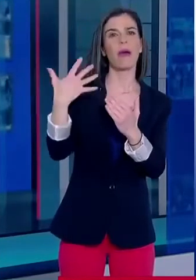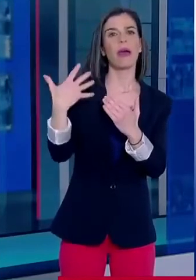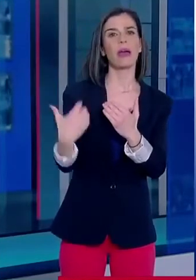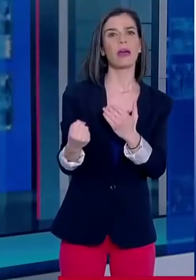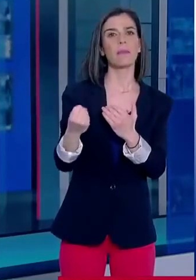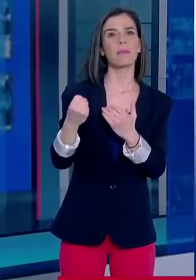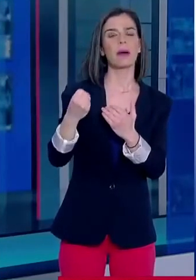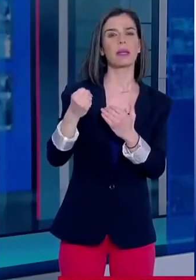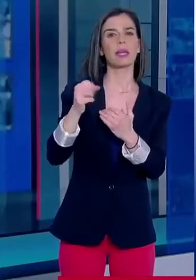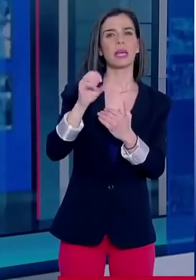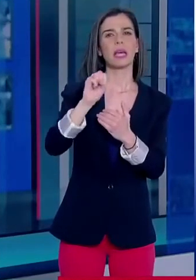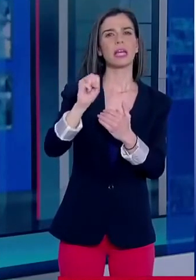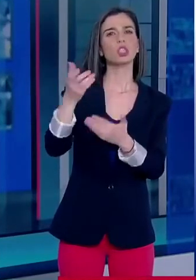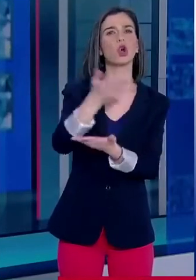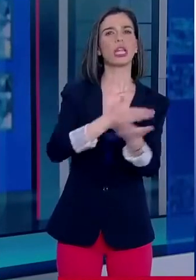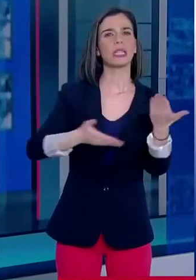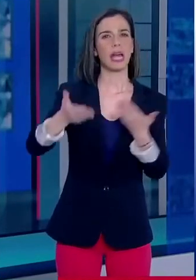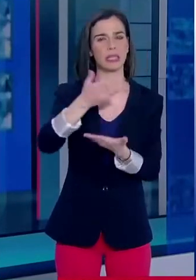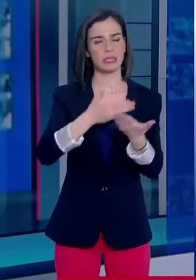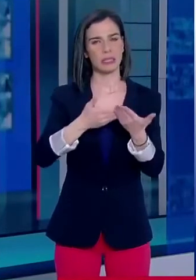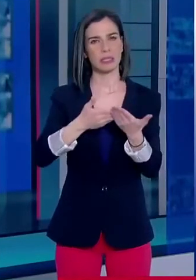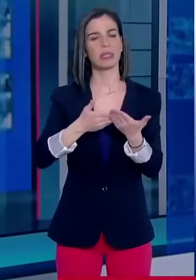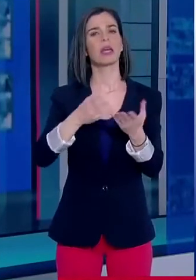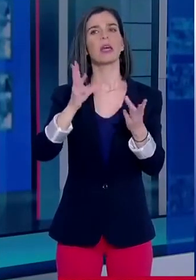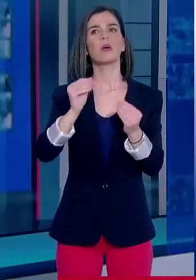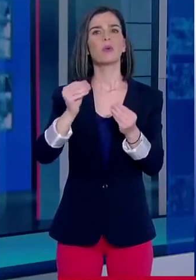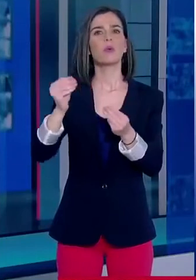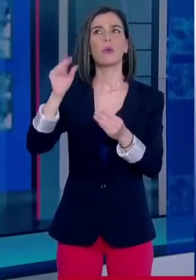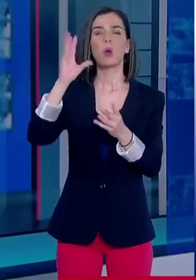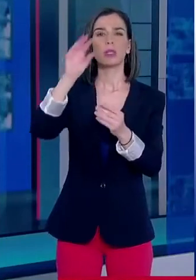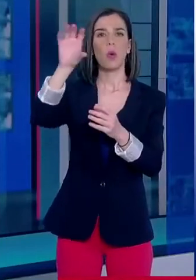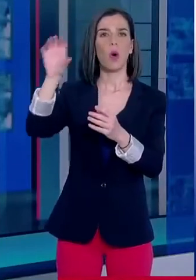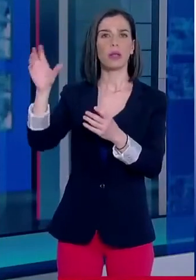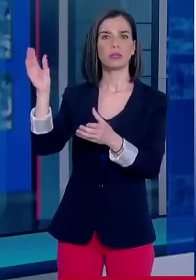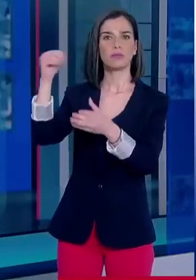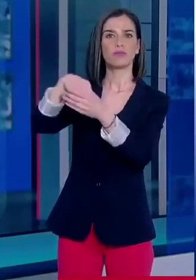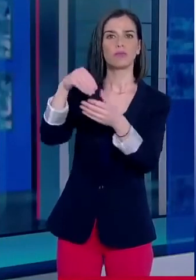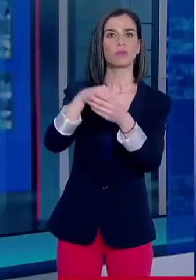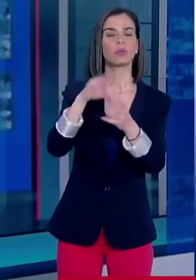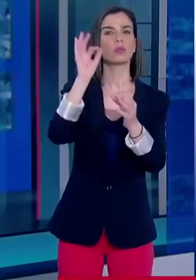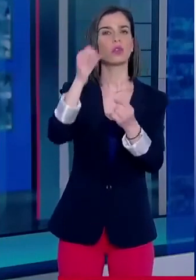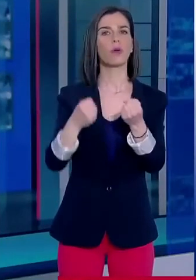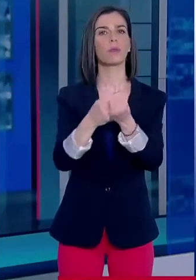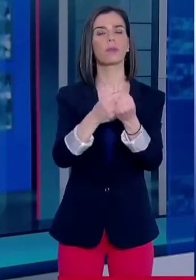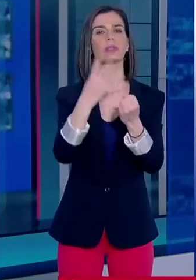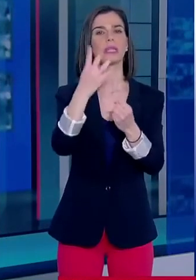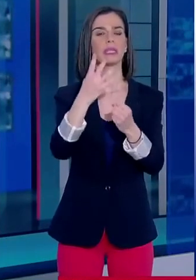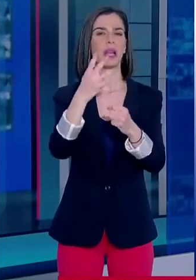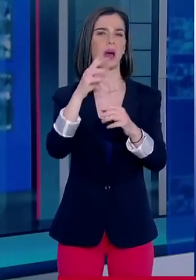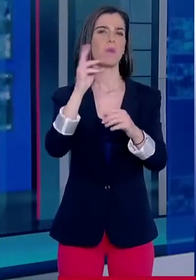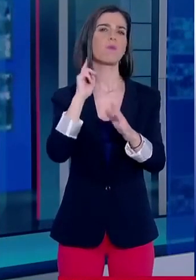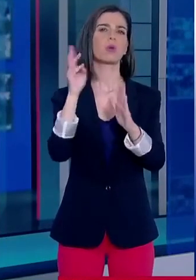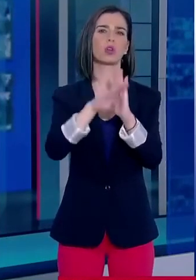μελέτη Solidarity με τη συμμετοχή 100 χωρών για να αποδειχθεί η αποτελεσματικότητα των 4 θεραπευτικών πρωτοκόλων που υπάρχουν